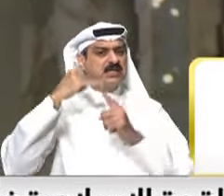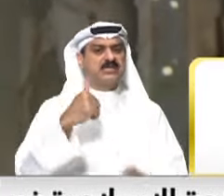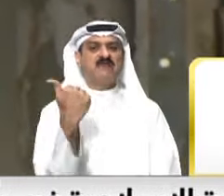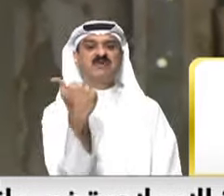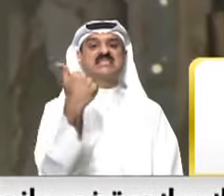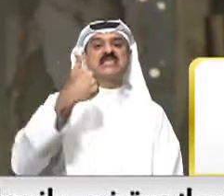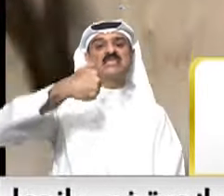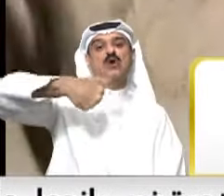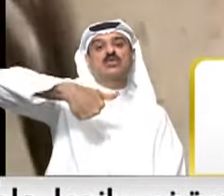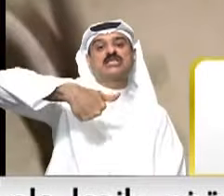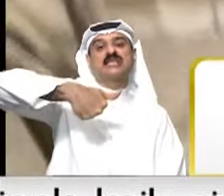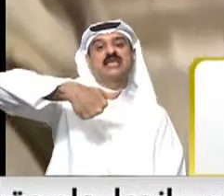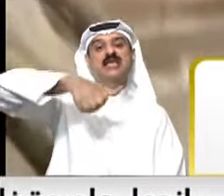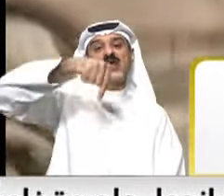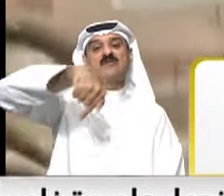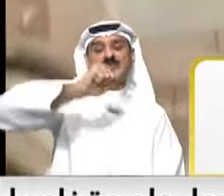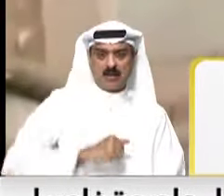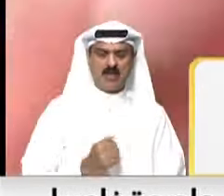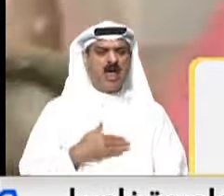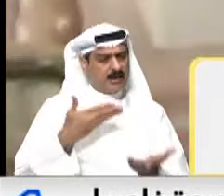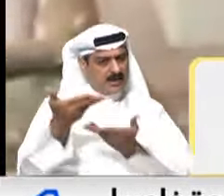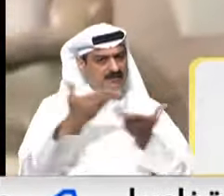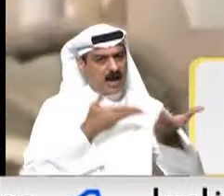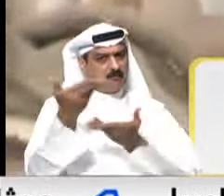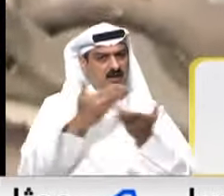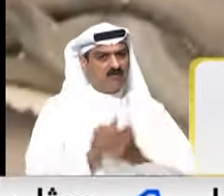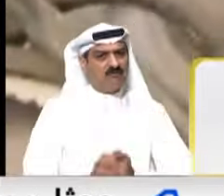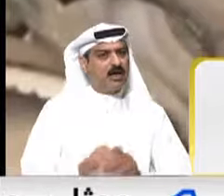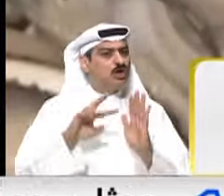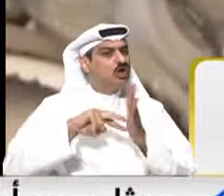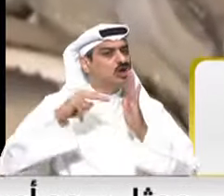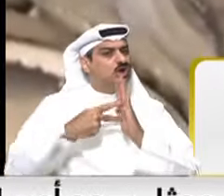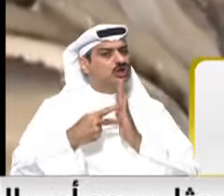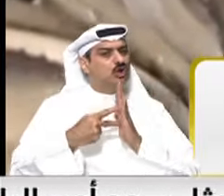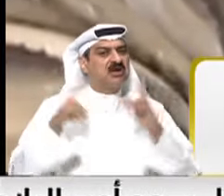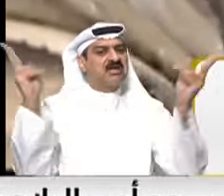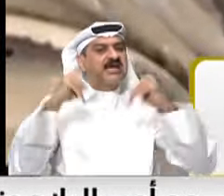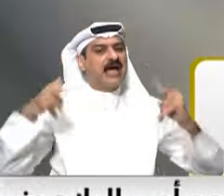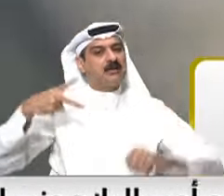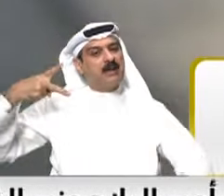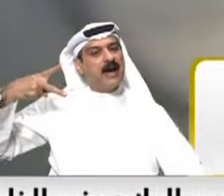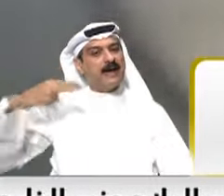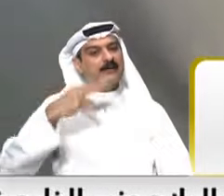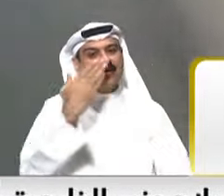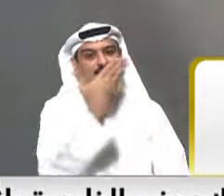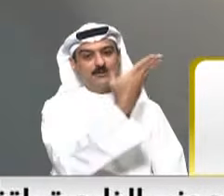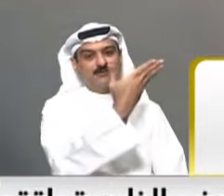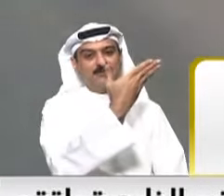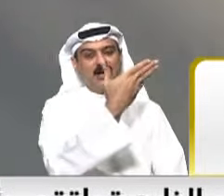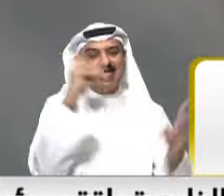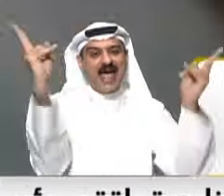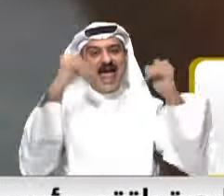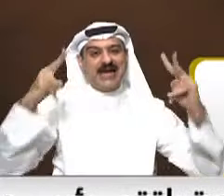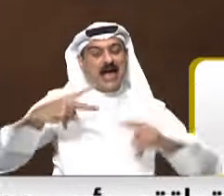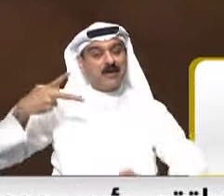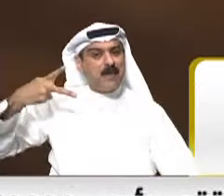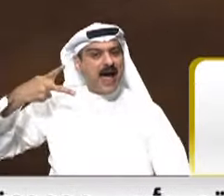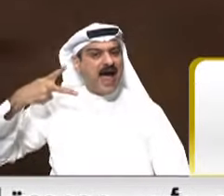وشكوى، وتم التعامل معها من خلال فريق الضبطية القضائية، وتم التأكيد